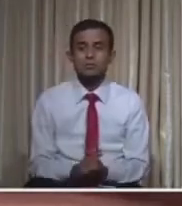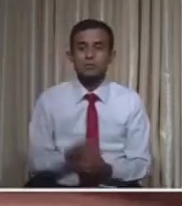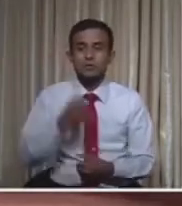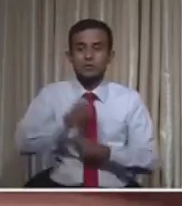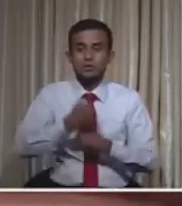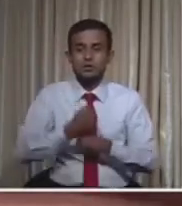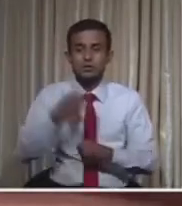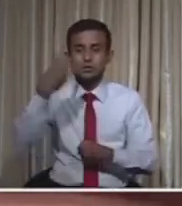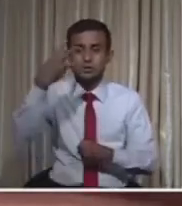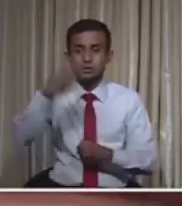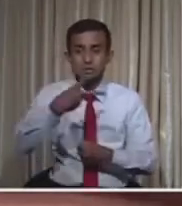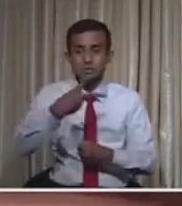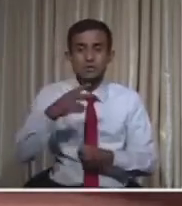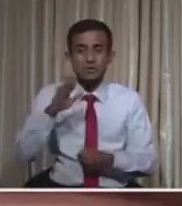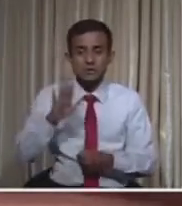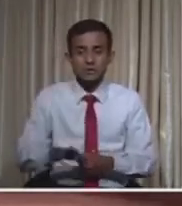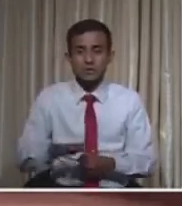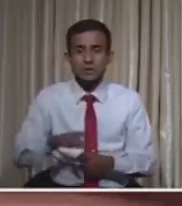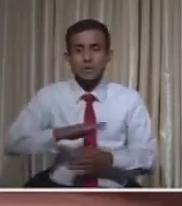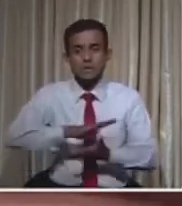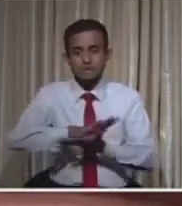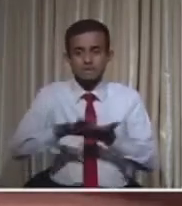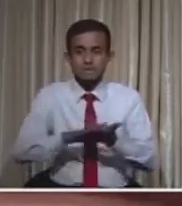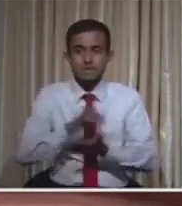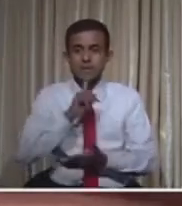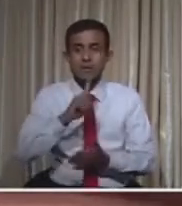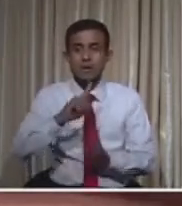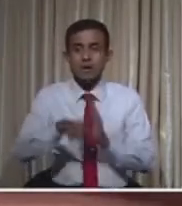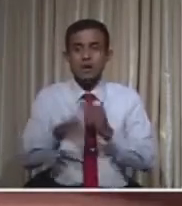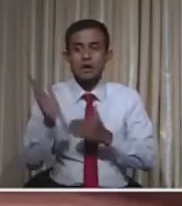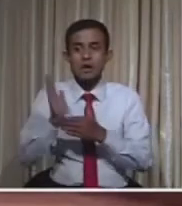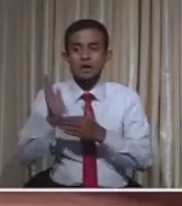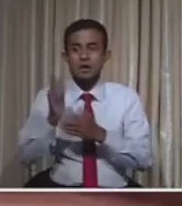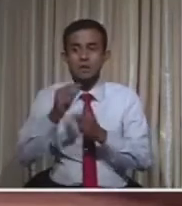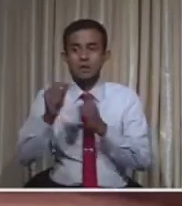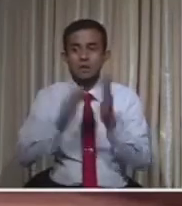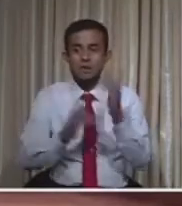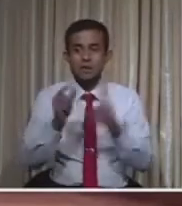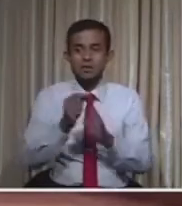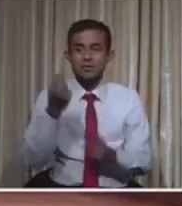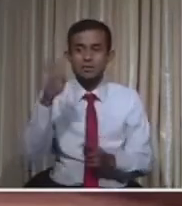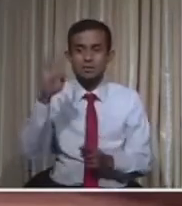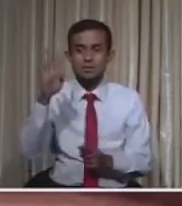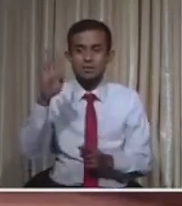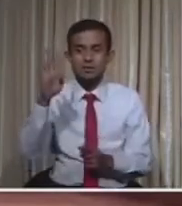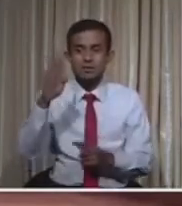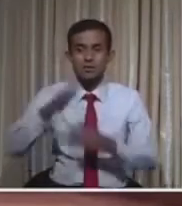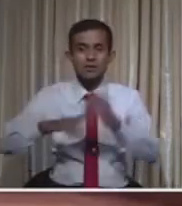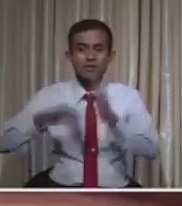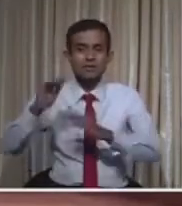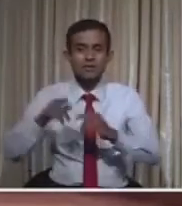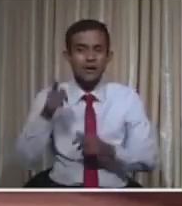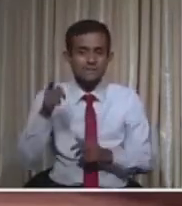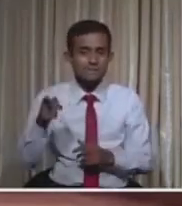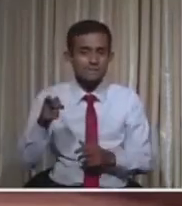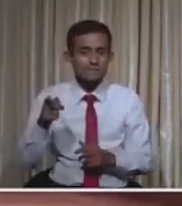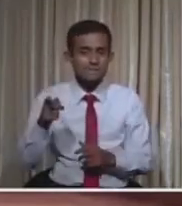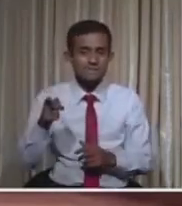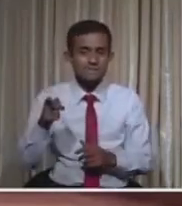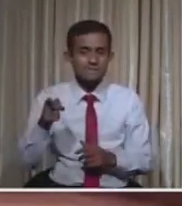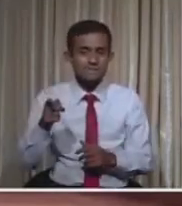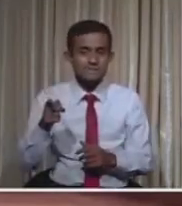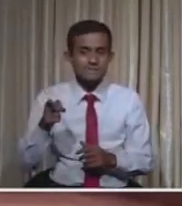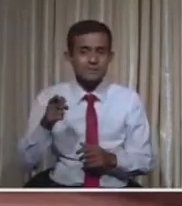ආණ්ඩුවේ 3-2 තියෙන්නේ පැහැදිලිව කියන්නම් ශ්‍රී ලංකා නිදහස් පක්ෂයේ මන්ත්‍රීවරු 14 දෙනාගේ අතේ. ඒ නිසා